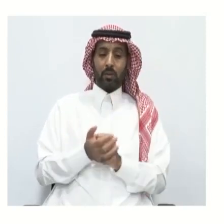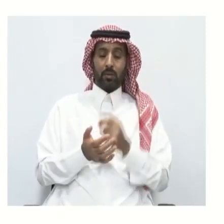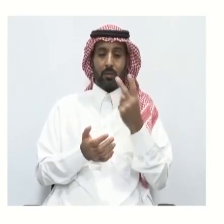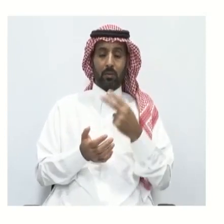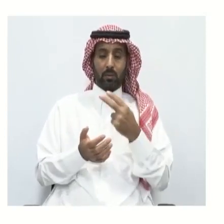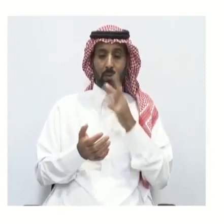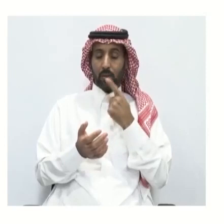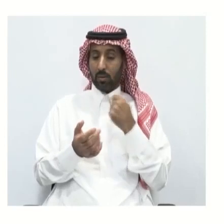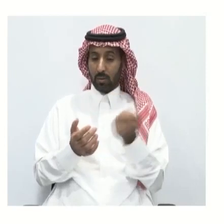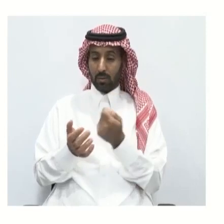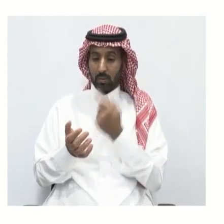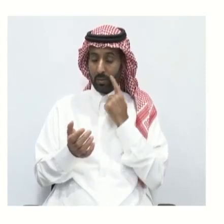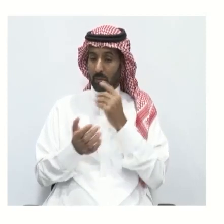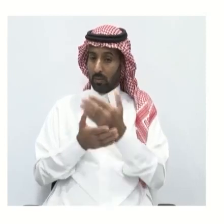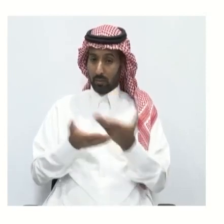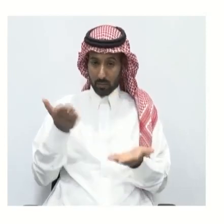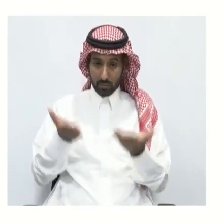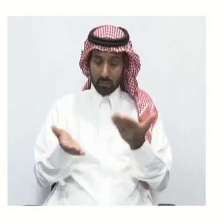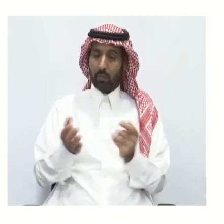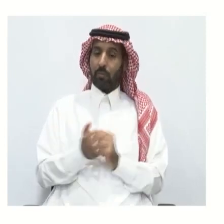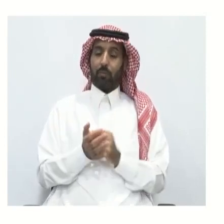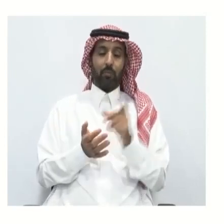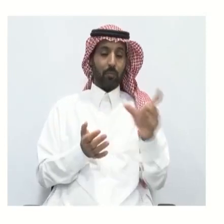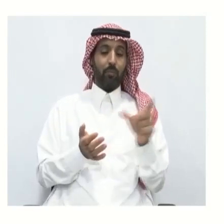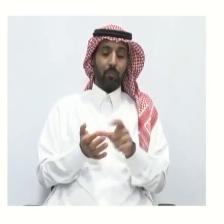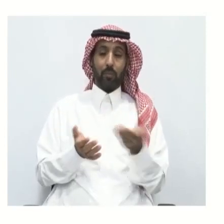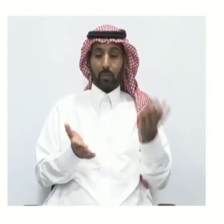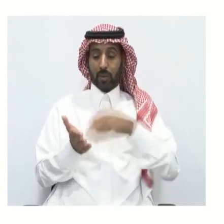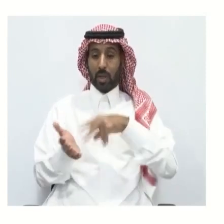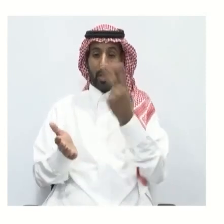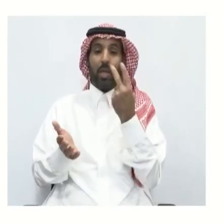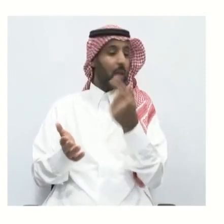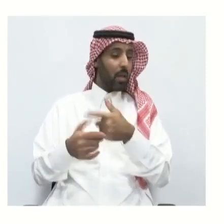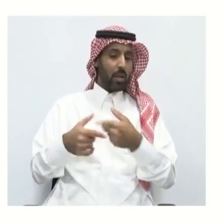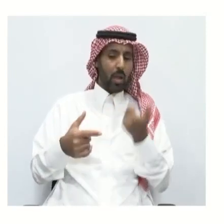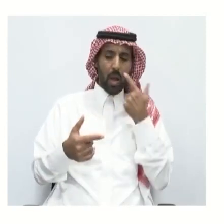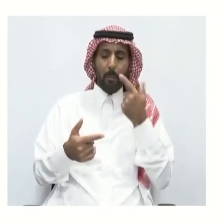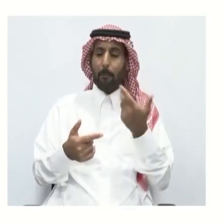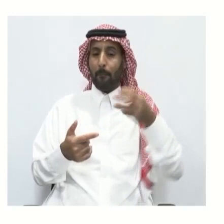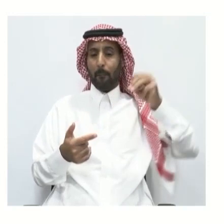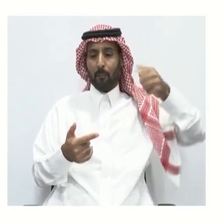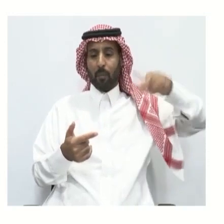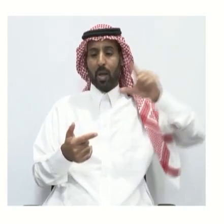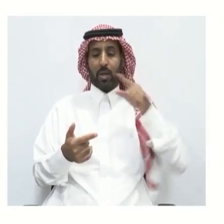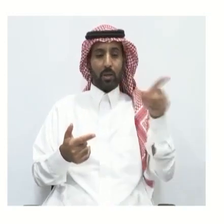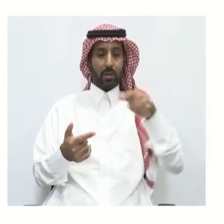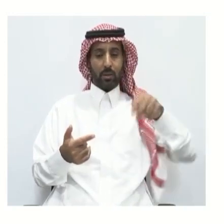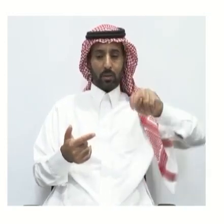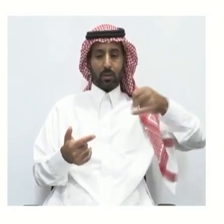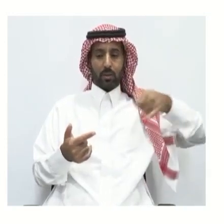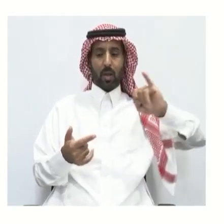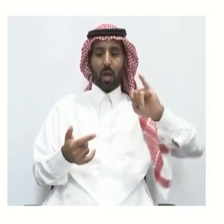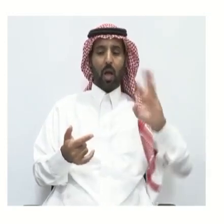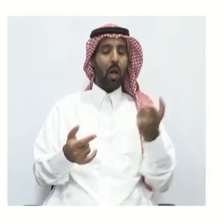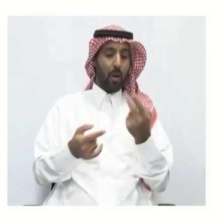الخطوه الاولى نكتب المعادله الموزونه كتبناها الخطوه الثانيه نحسب عدد مولات يزيد الزنك باستخدام